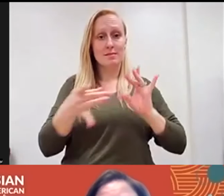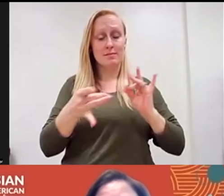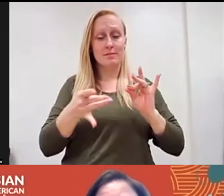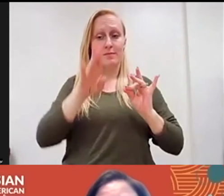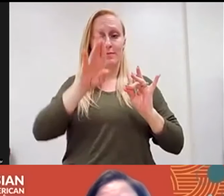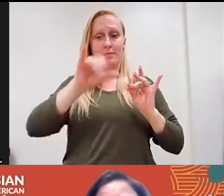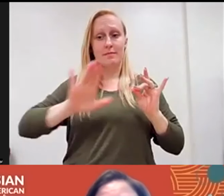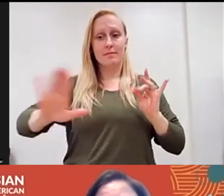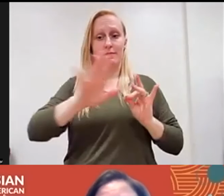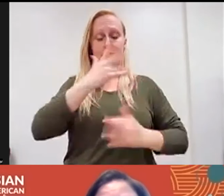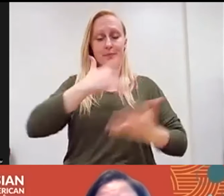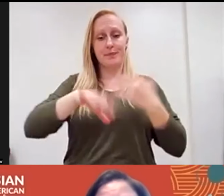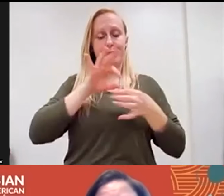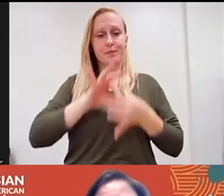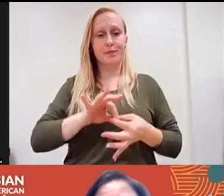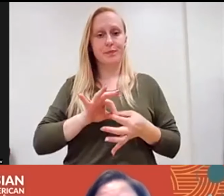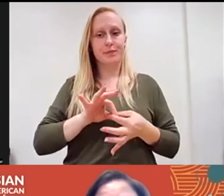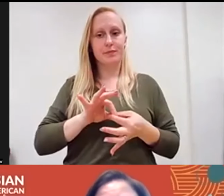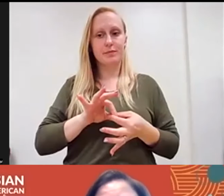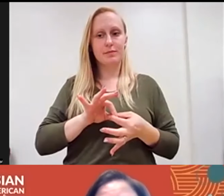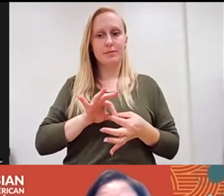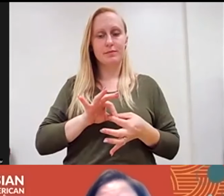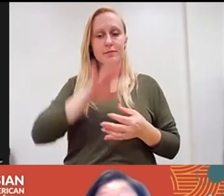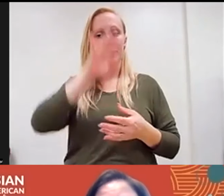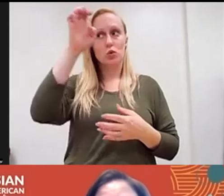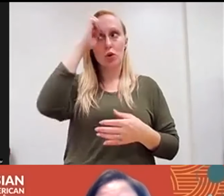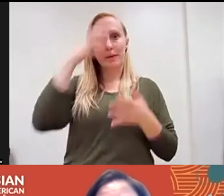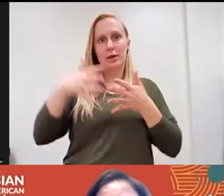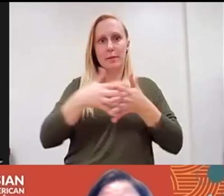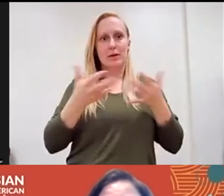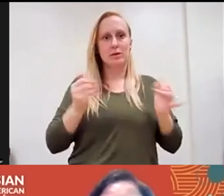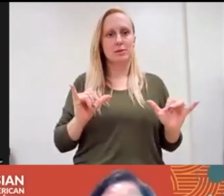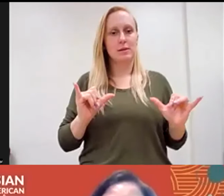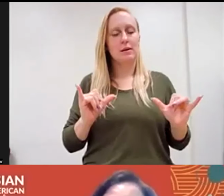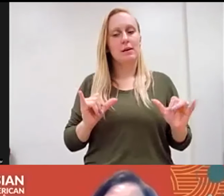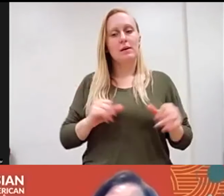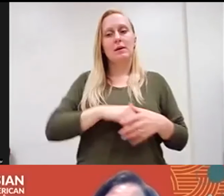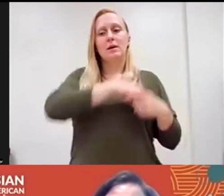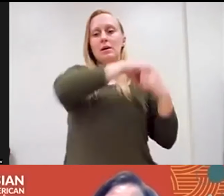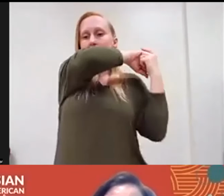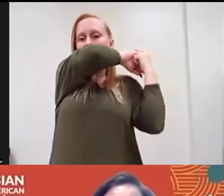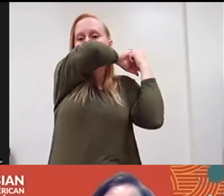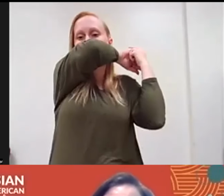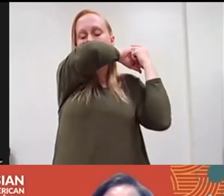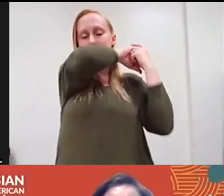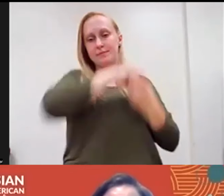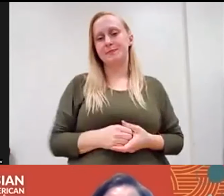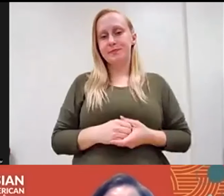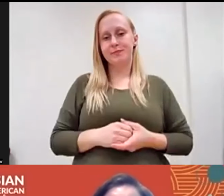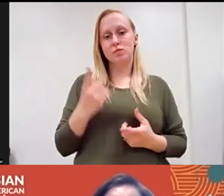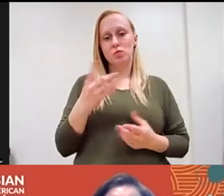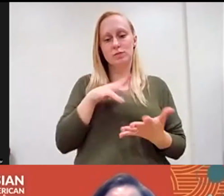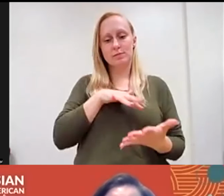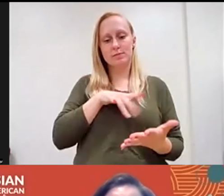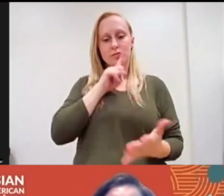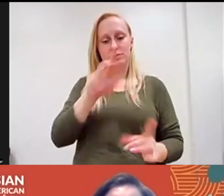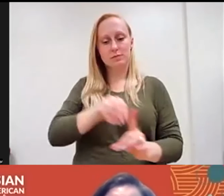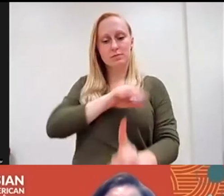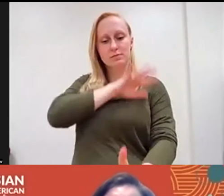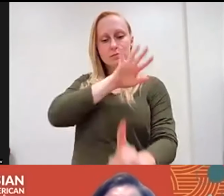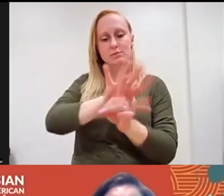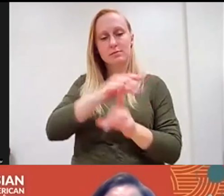know, social connections, even with the, you know, European Americans. And one of the studies that really impacted me, because I